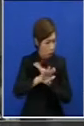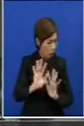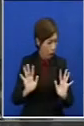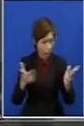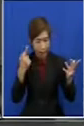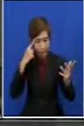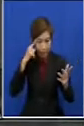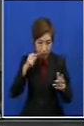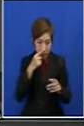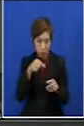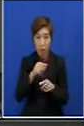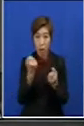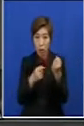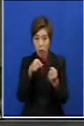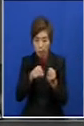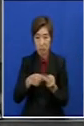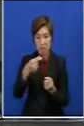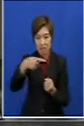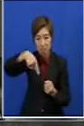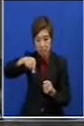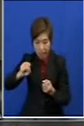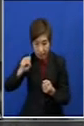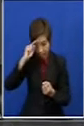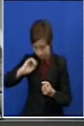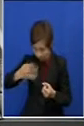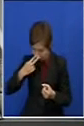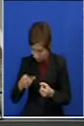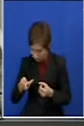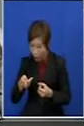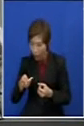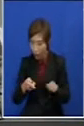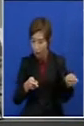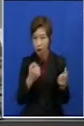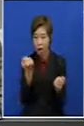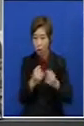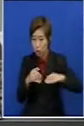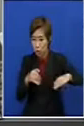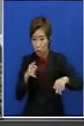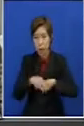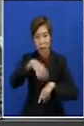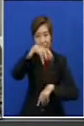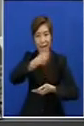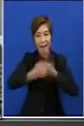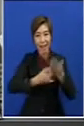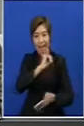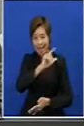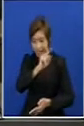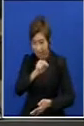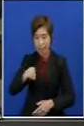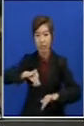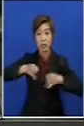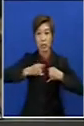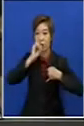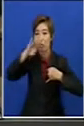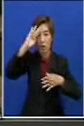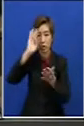บ GPS เอาไว้จึงตรวจสอบสัญญาณจนพบว่ารถจอดอยู่ที่ลานจอดรถห้างไอทีสแควร์เจ้าของรถจึงเข้าแจ้งความกับต